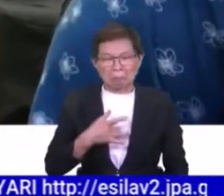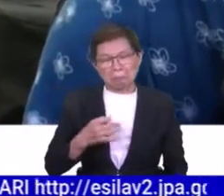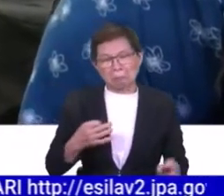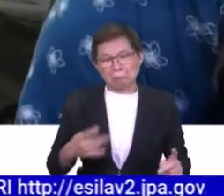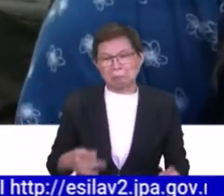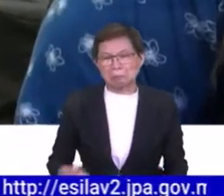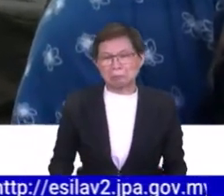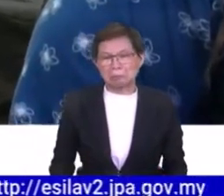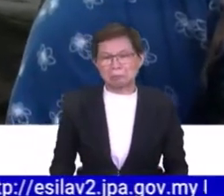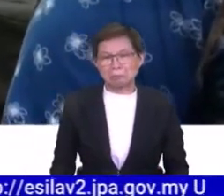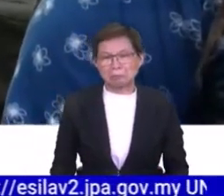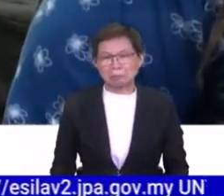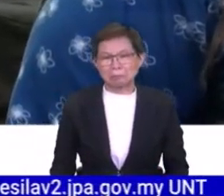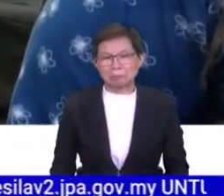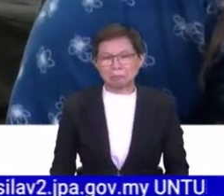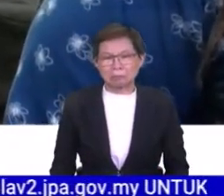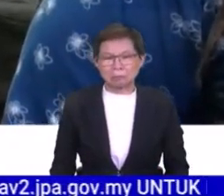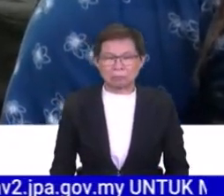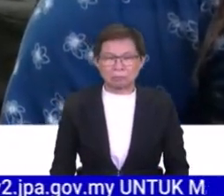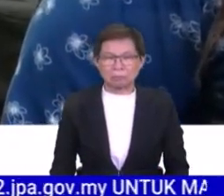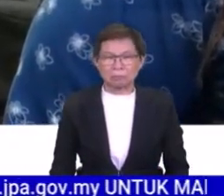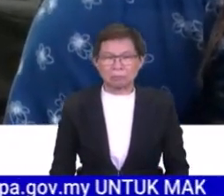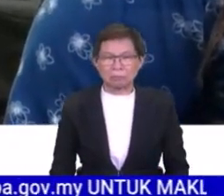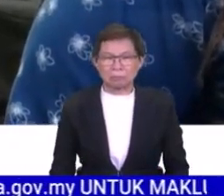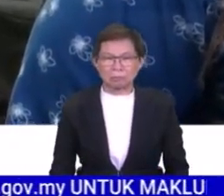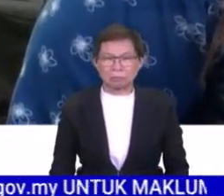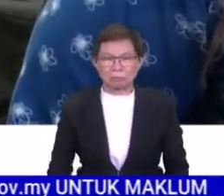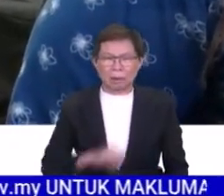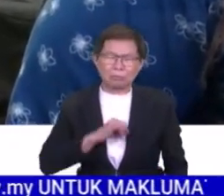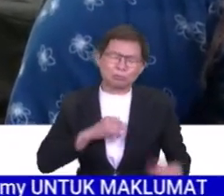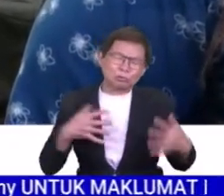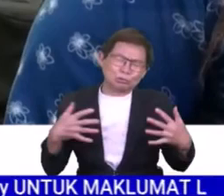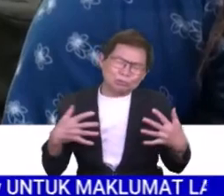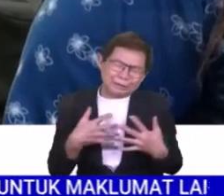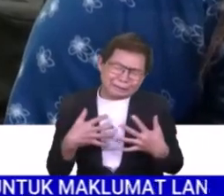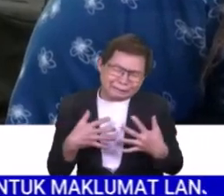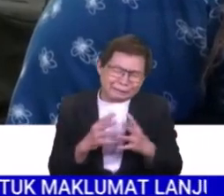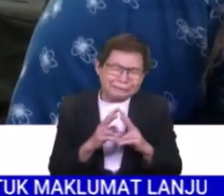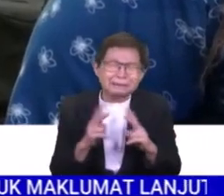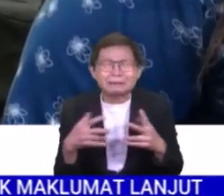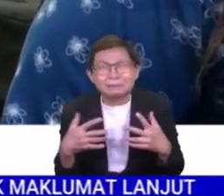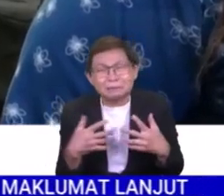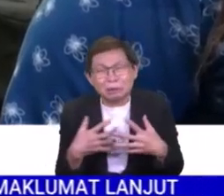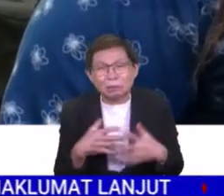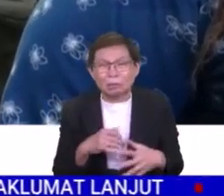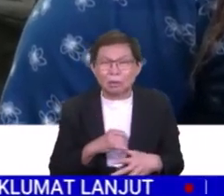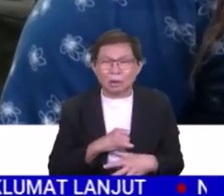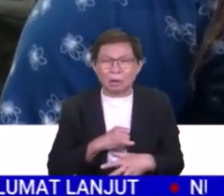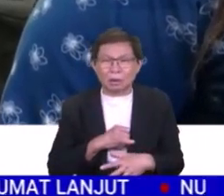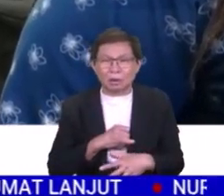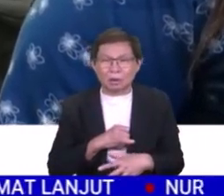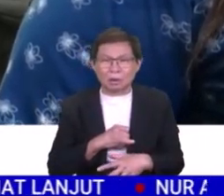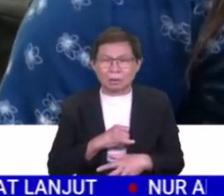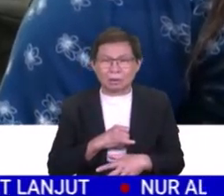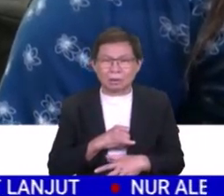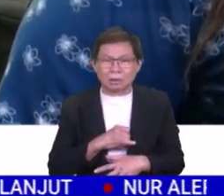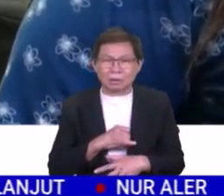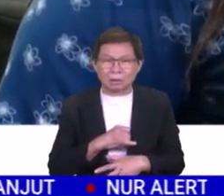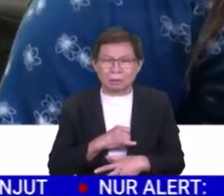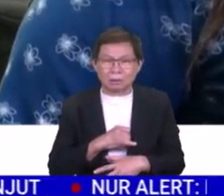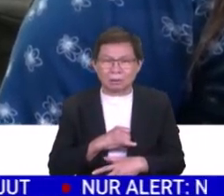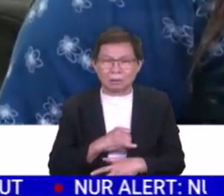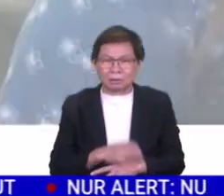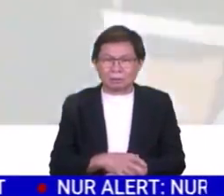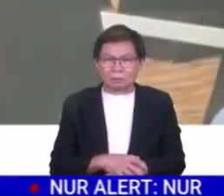Then I'm never poke vaccine time. I'm so scared. Then I'm poke already time. Then I not